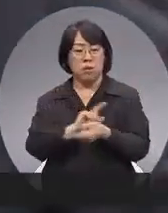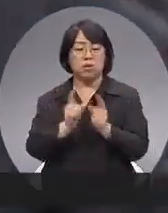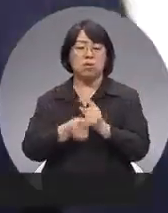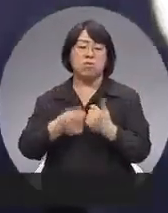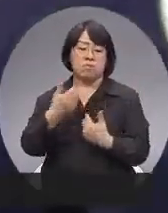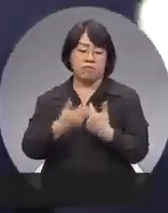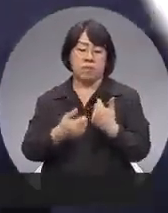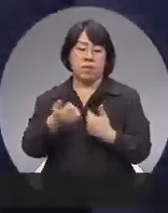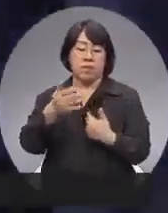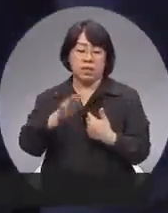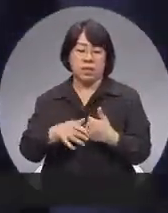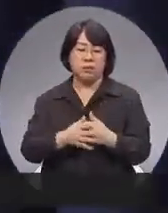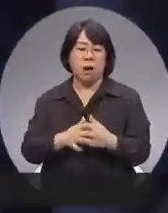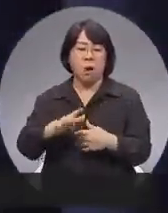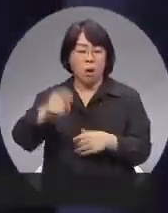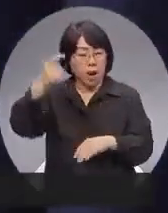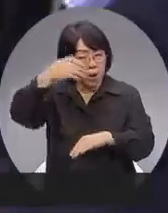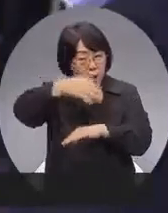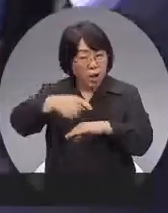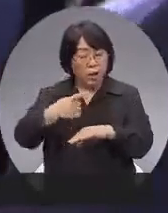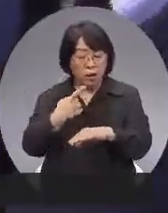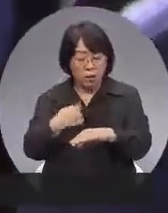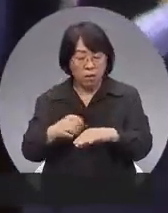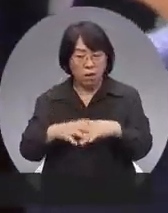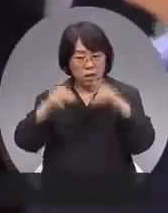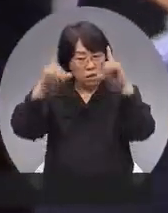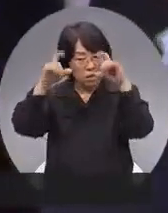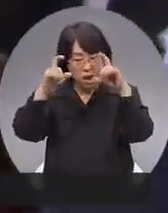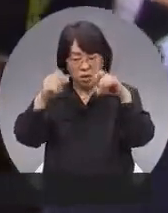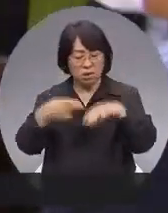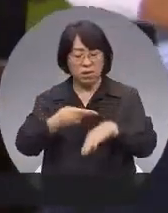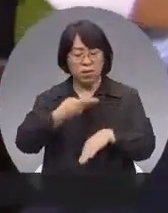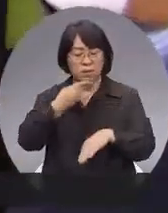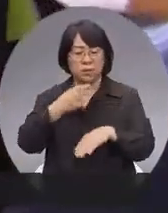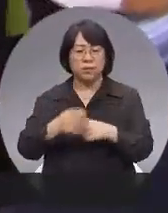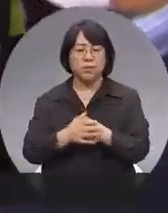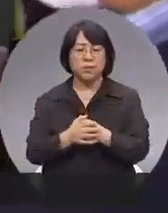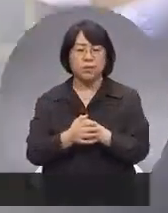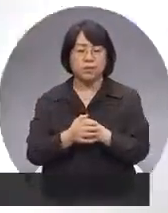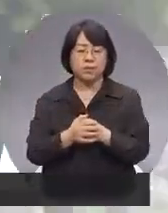마무리되고 당초 계획됐던 단체 사진 촬영은 진행되지 않았습니다.